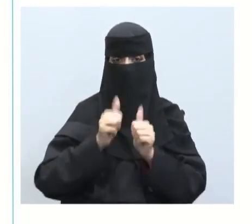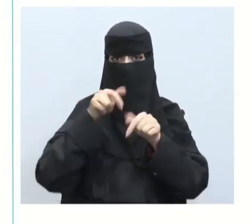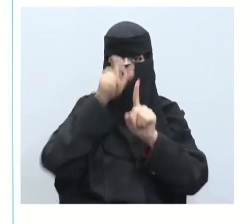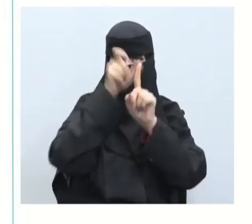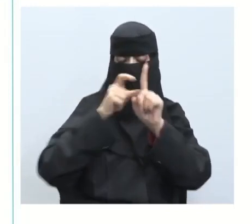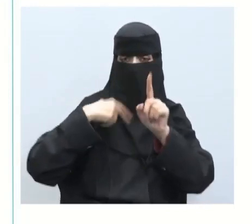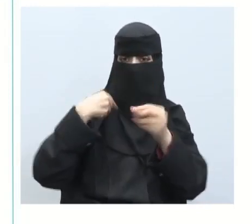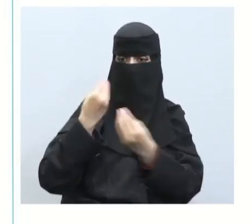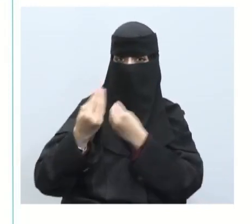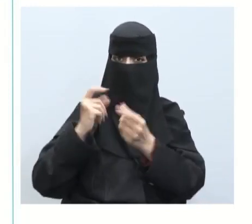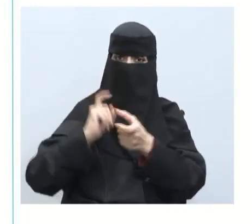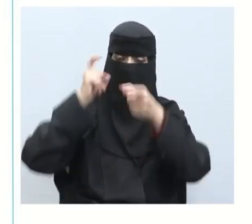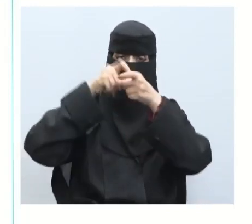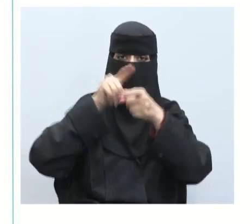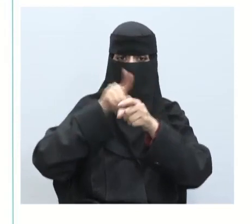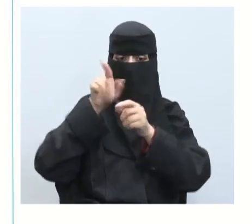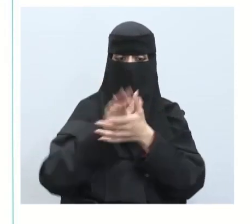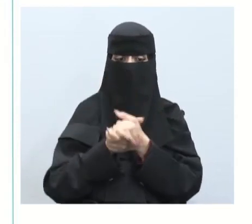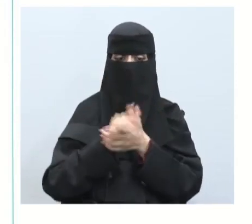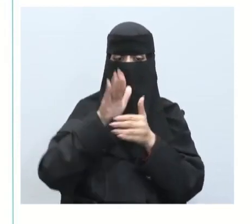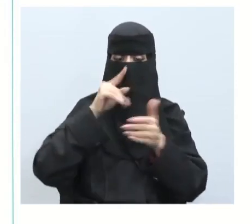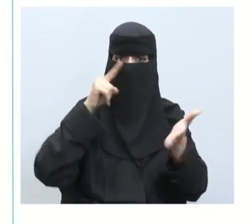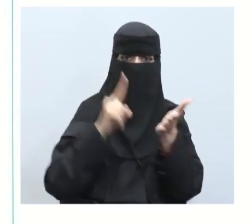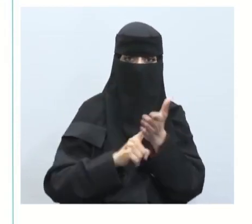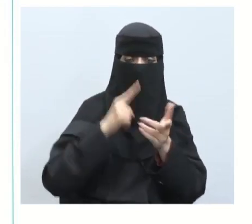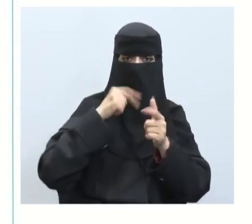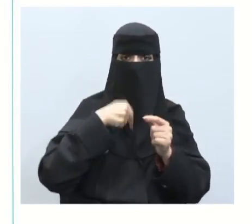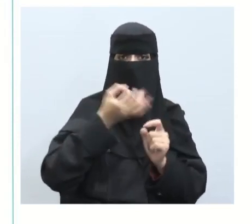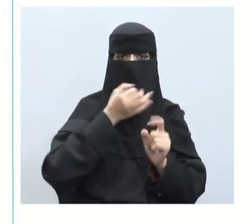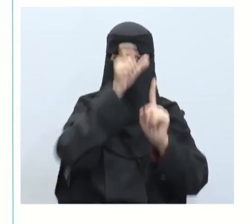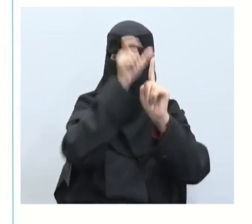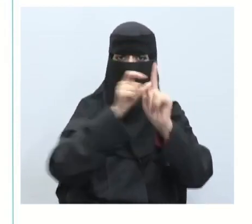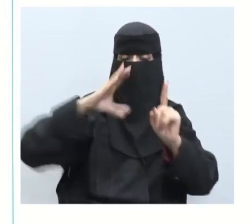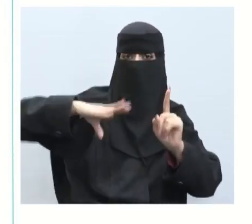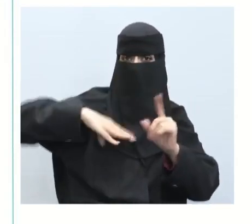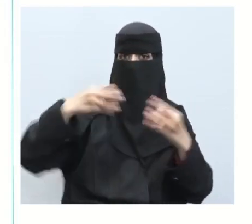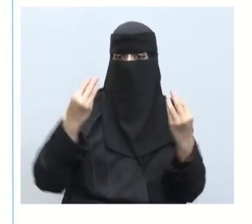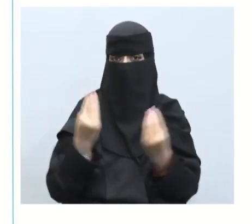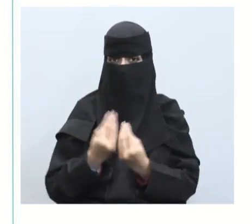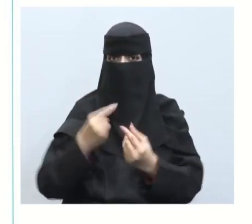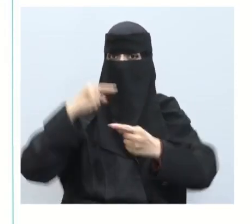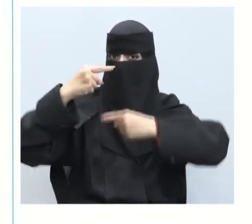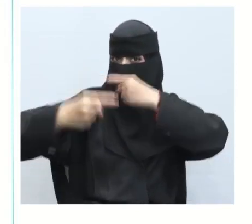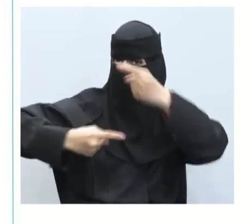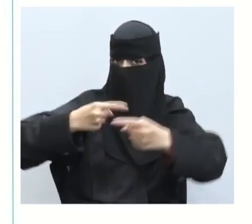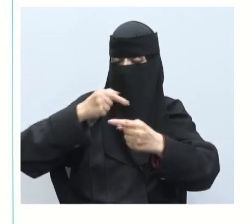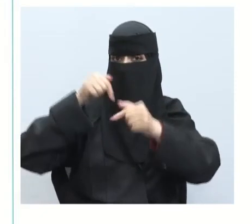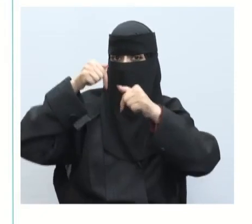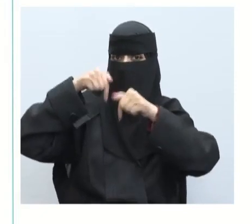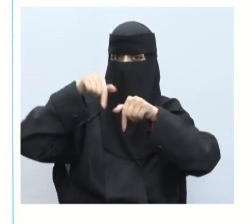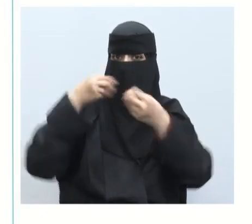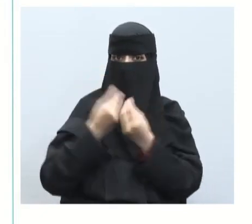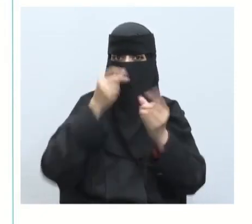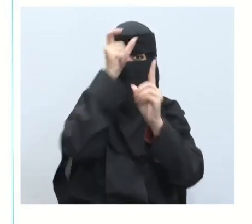وكذلك العملاء الوصول لها يجب ان يتحدث المديرون بشكل منتظم وواضح مع الافراد داخل المنظمه وخارجها يجب ان يكون